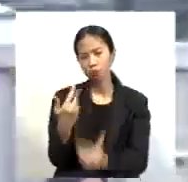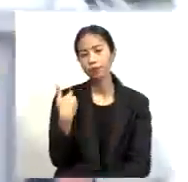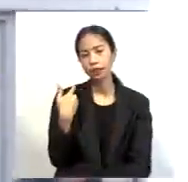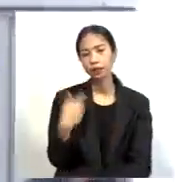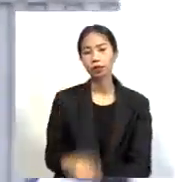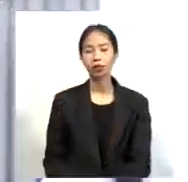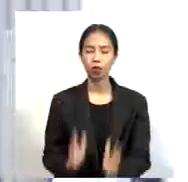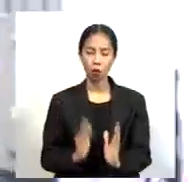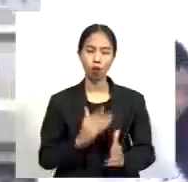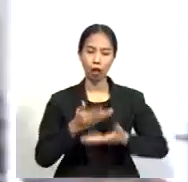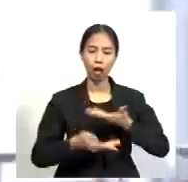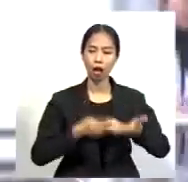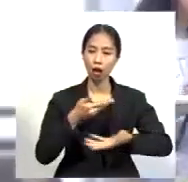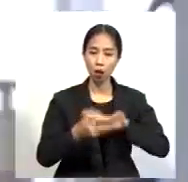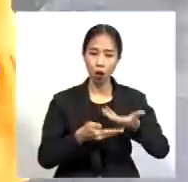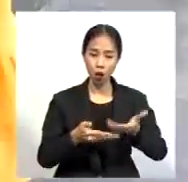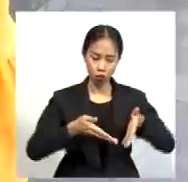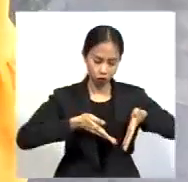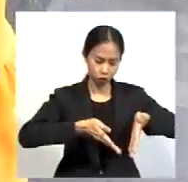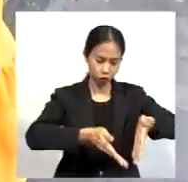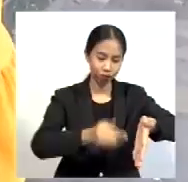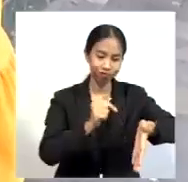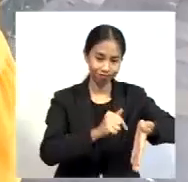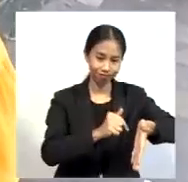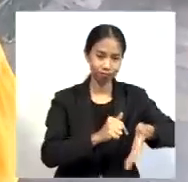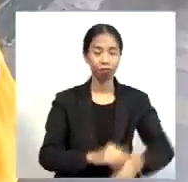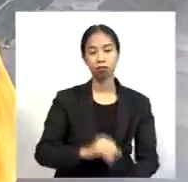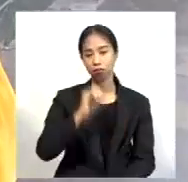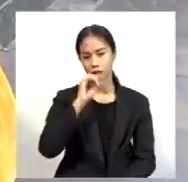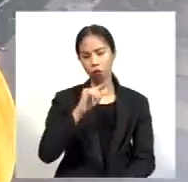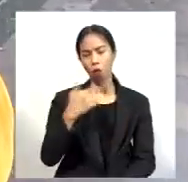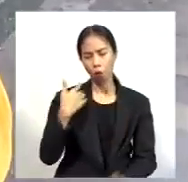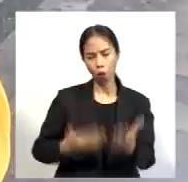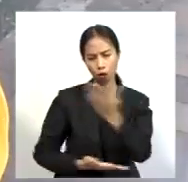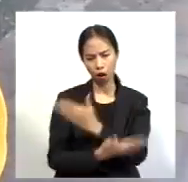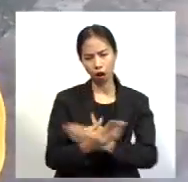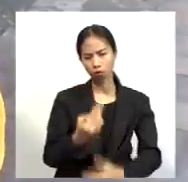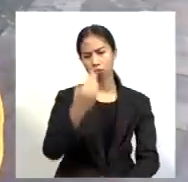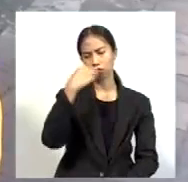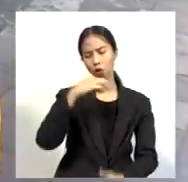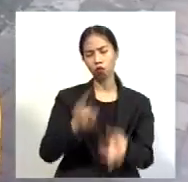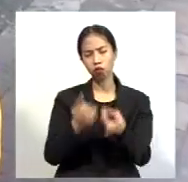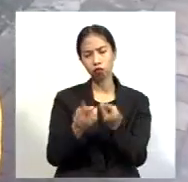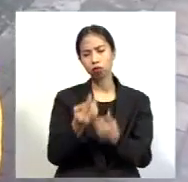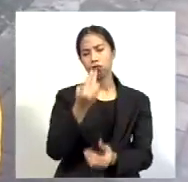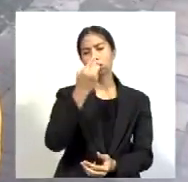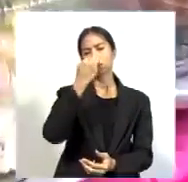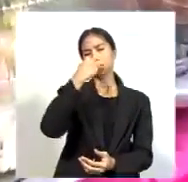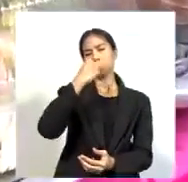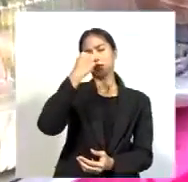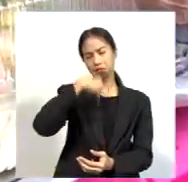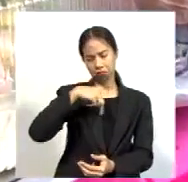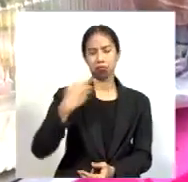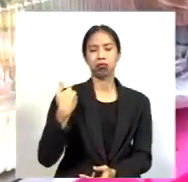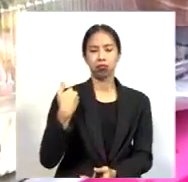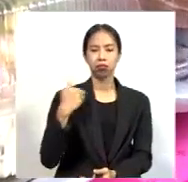ดาแม่ค้าพ่อค้าที่ขายของริมทางเท้าถือว่าเสี่ยงนะครับแล้วก็หลีกเลี่ยงไม่ได้ต่อการพบเจอกับฝุ่น